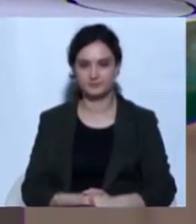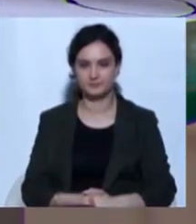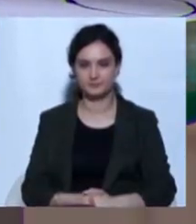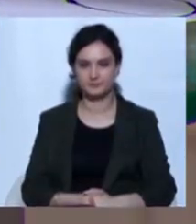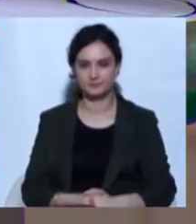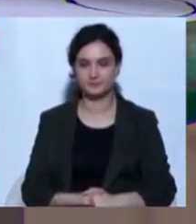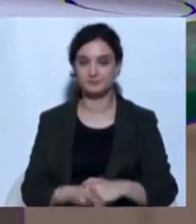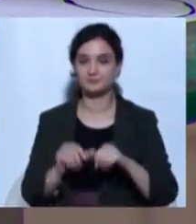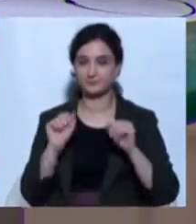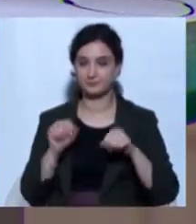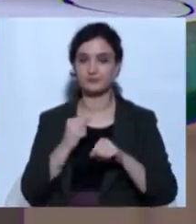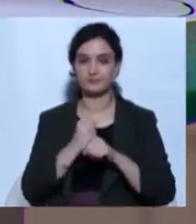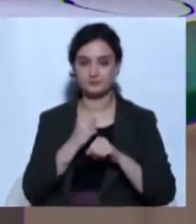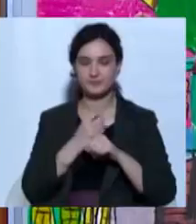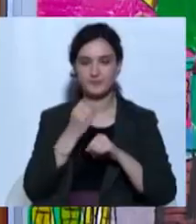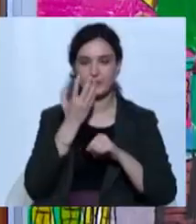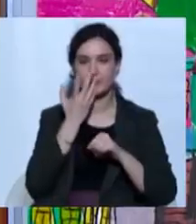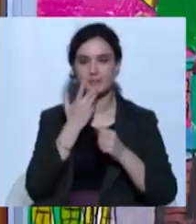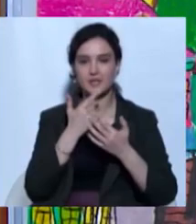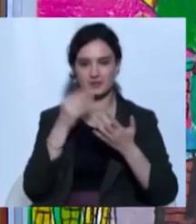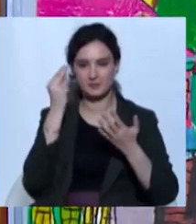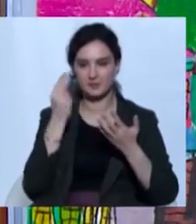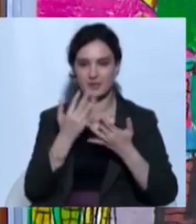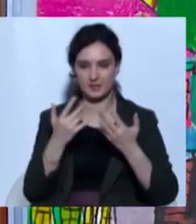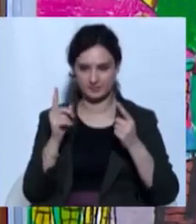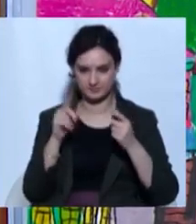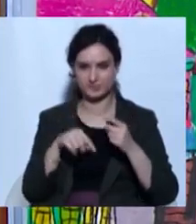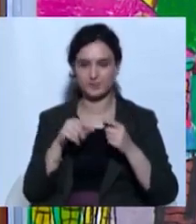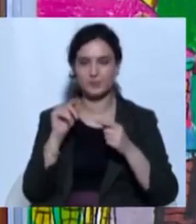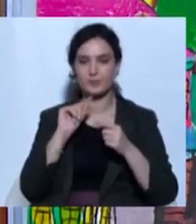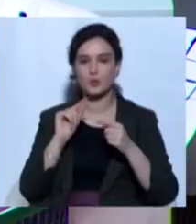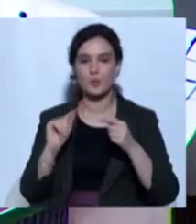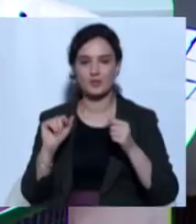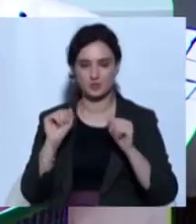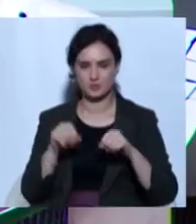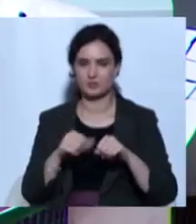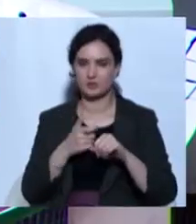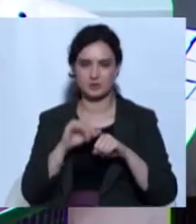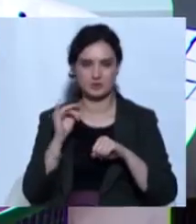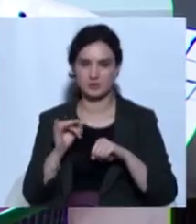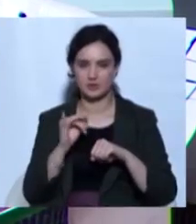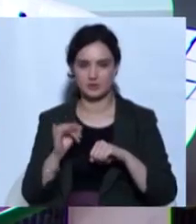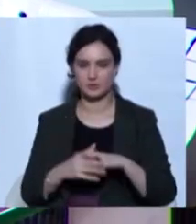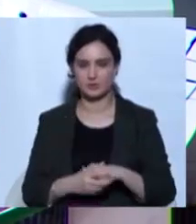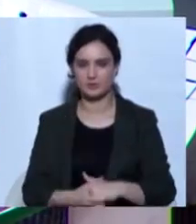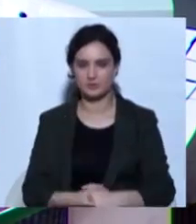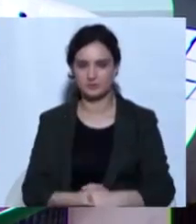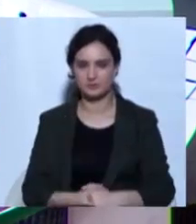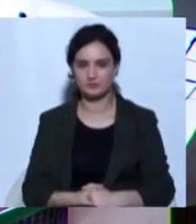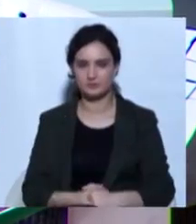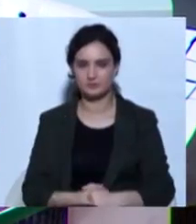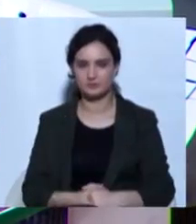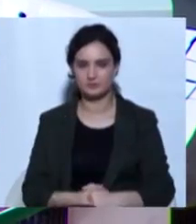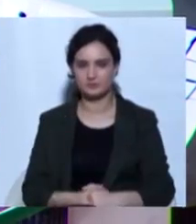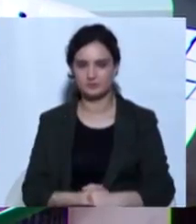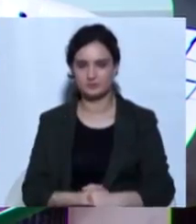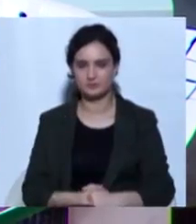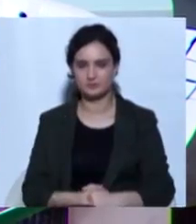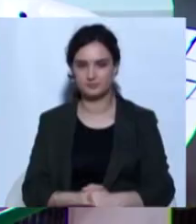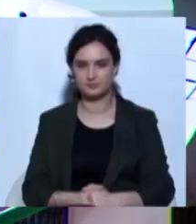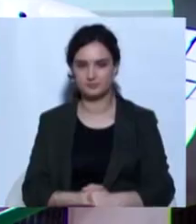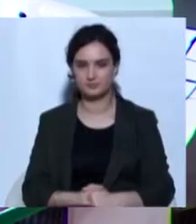ეს შეგვიძლია გააკეთოთ კიდე ფერადი ფანქრებითაც და ფლომასტერებითაც, ძალიან საინტერესო. აი ეს